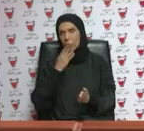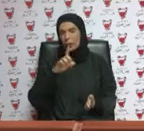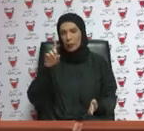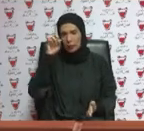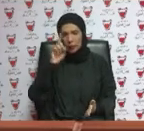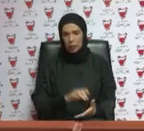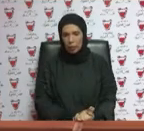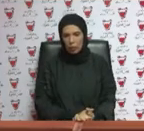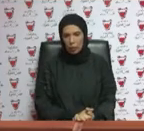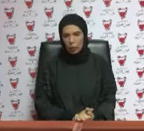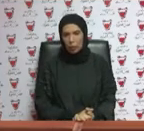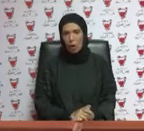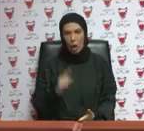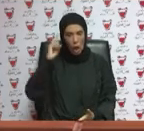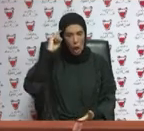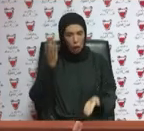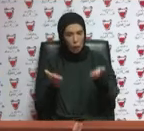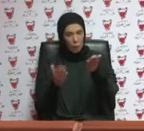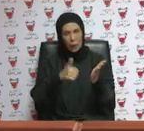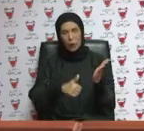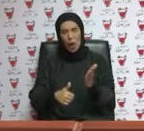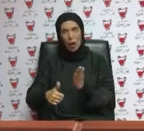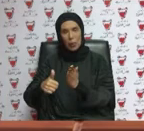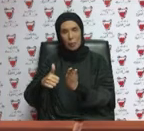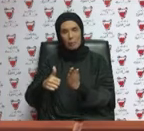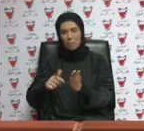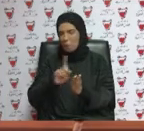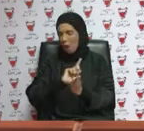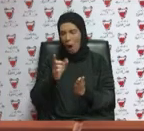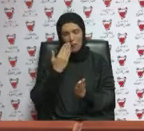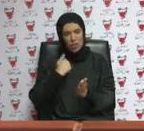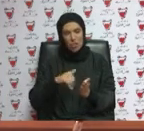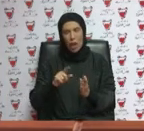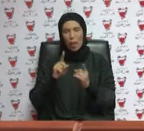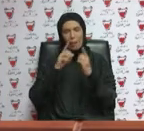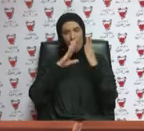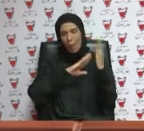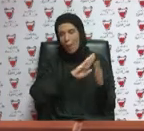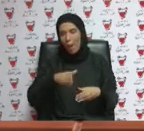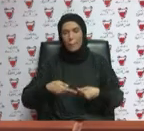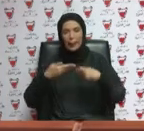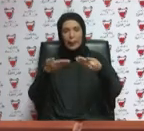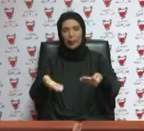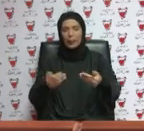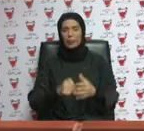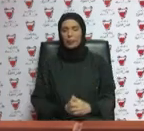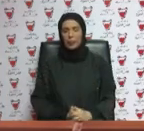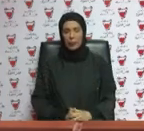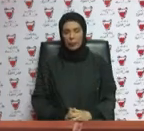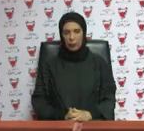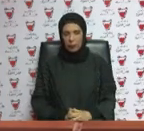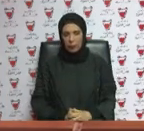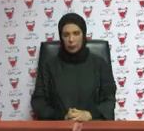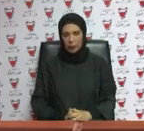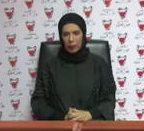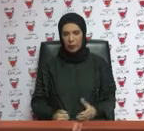الآن بحكمة قيادتنا لم نصل وإن شاء الله لن نصل إلى هذه المرحلة. معالي الرئيس،